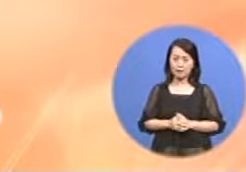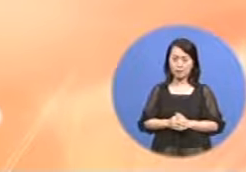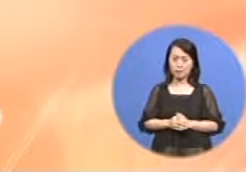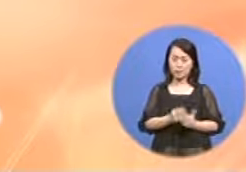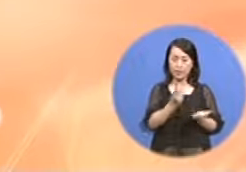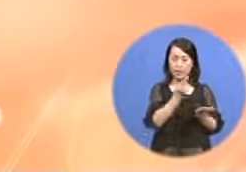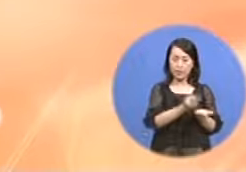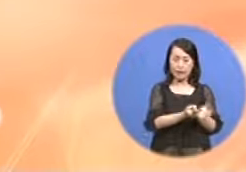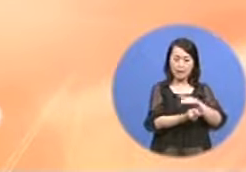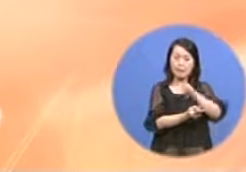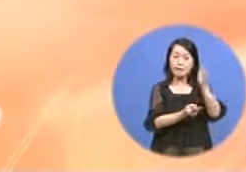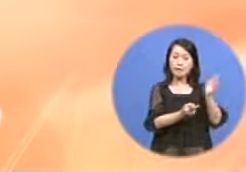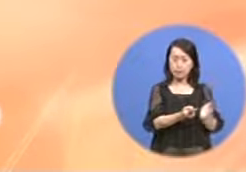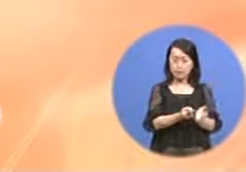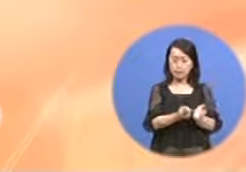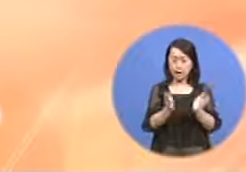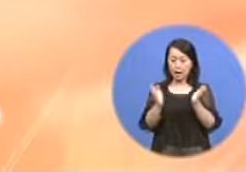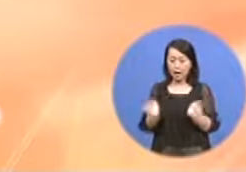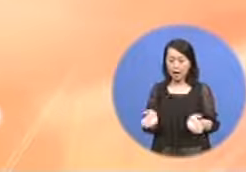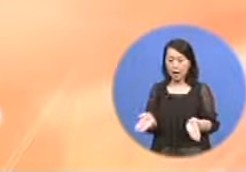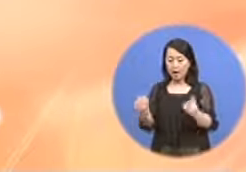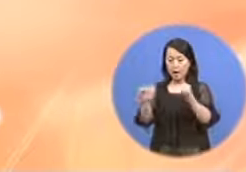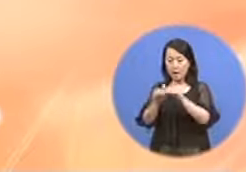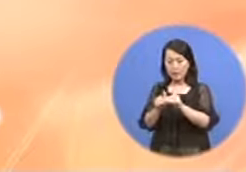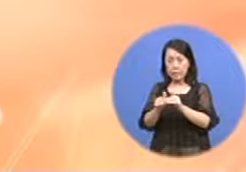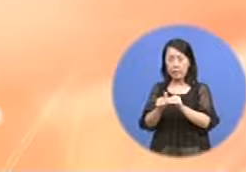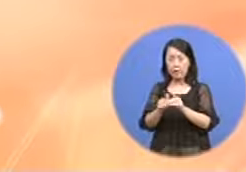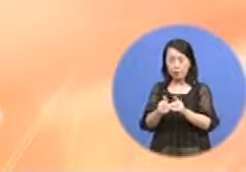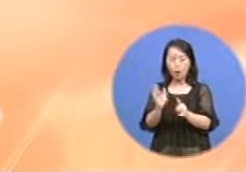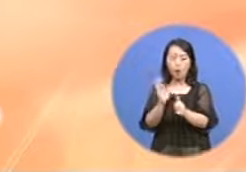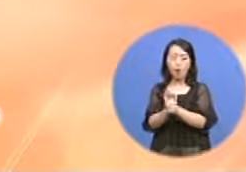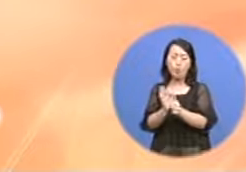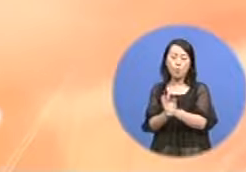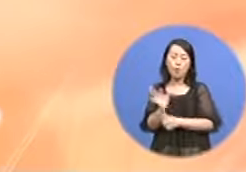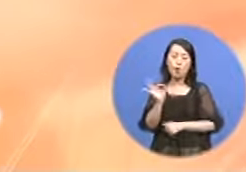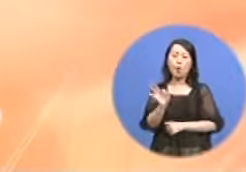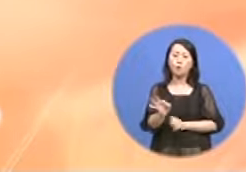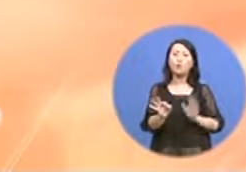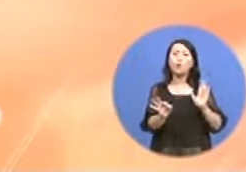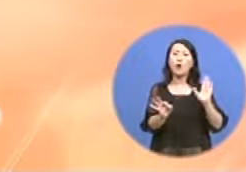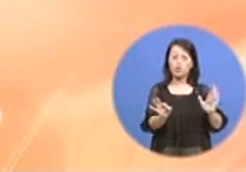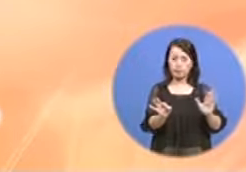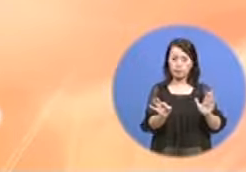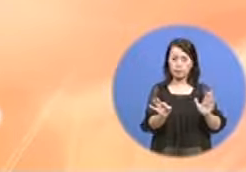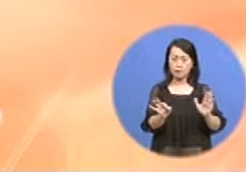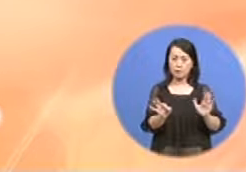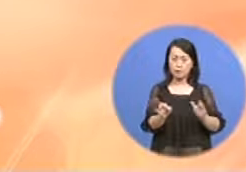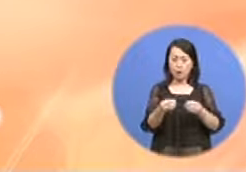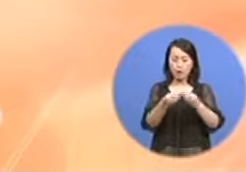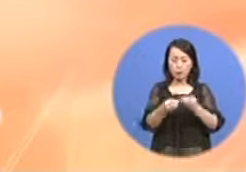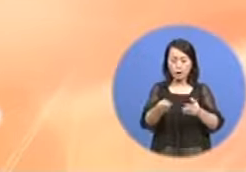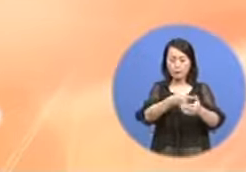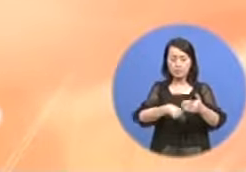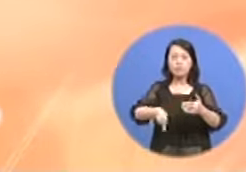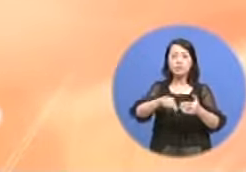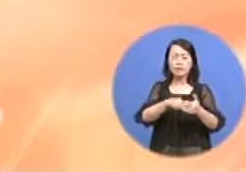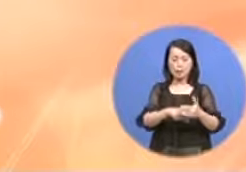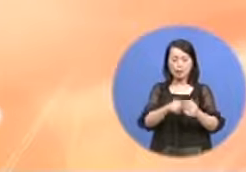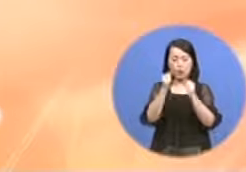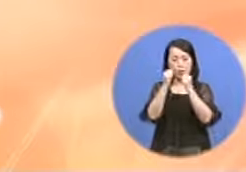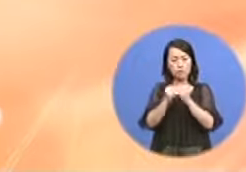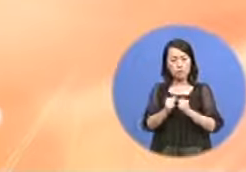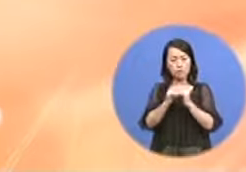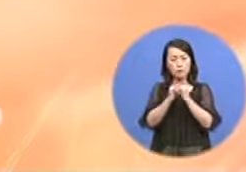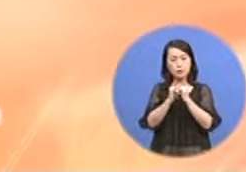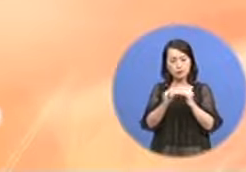ベッドや耐震シェルターの設置費用も補助しています。補助の対象となる住宅や費用などについては、お住まいの市町